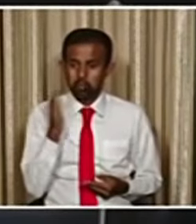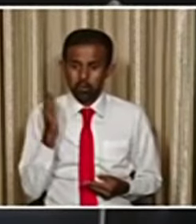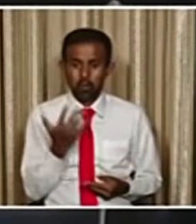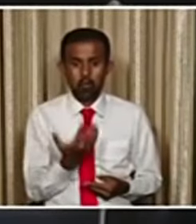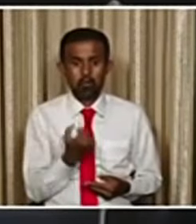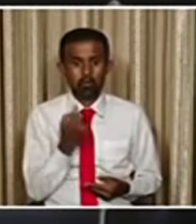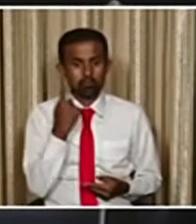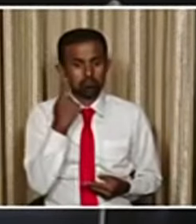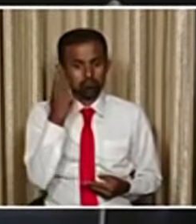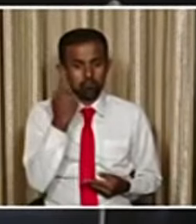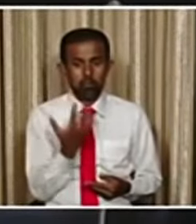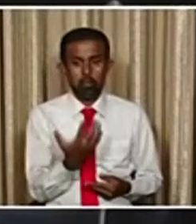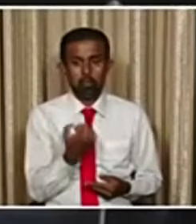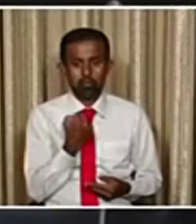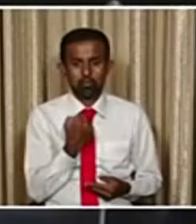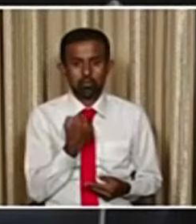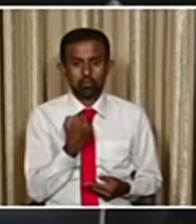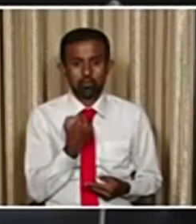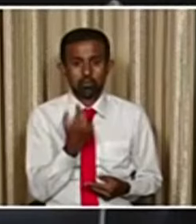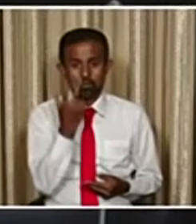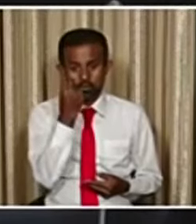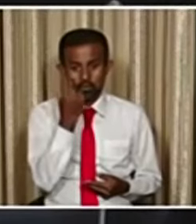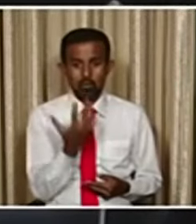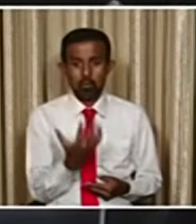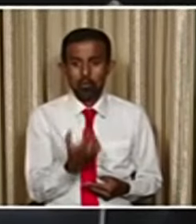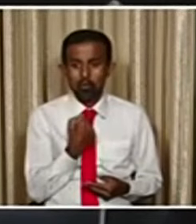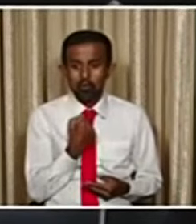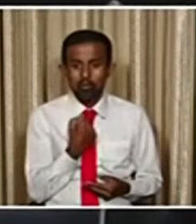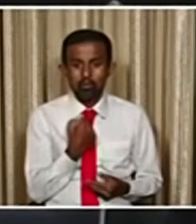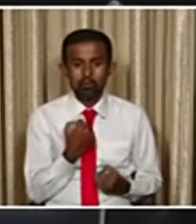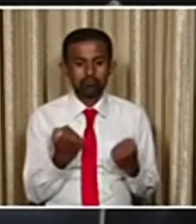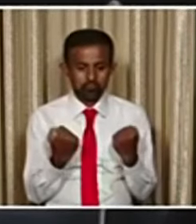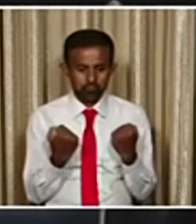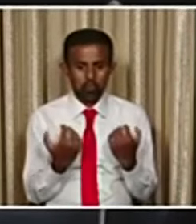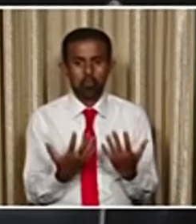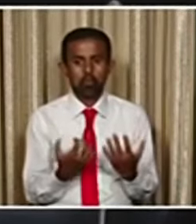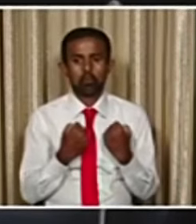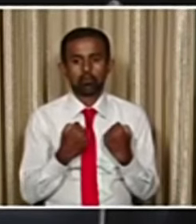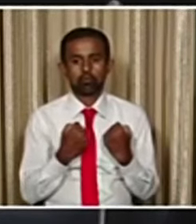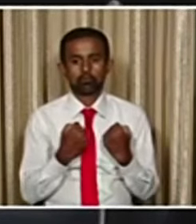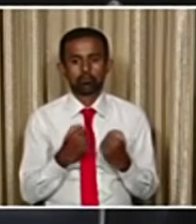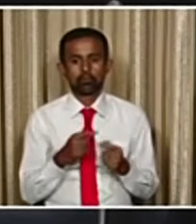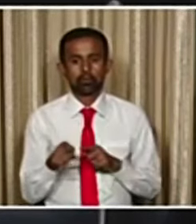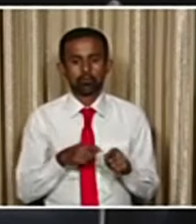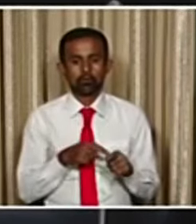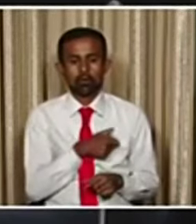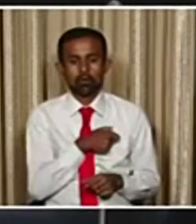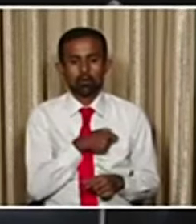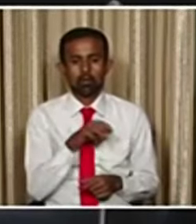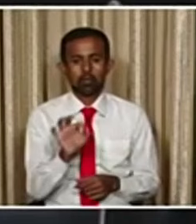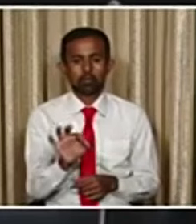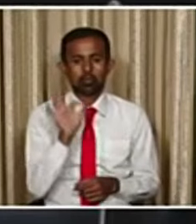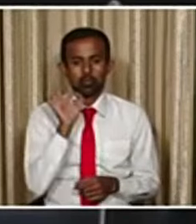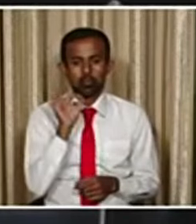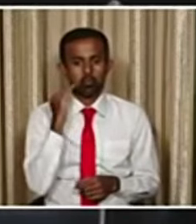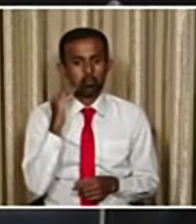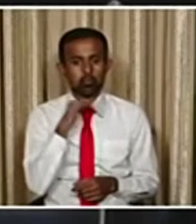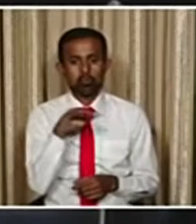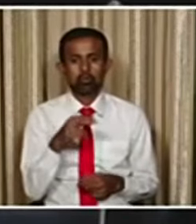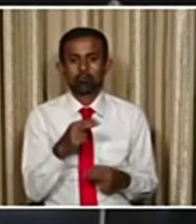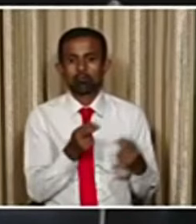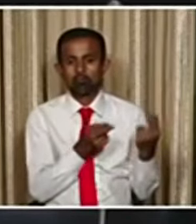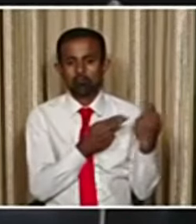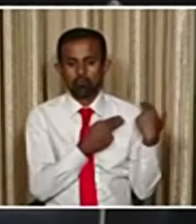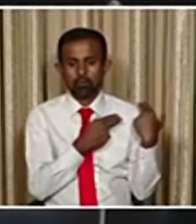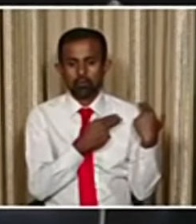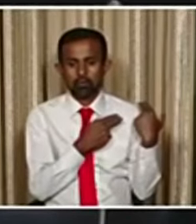ඕන, දැනුම තියෙන්න ඕන, දර්ශනය තියෙන්නට ඕන, ධෛර්යය තියෙන්නට ඕන. එවැනි නායකයෙක් තෝරා ගැනීම මේ රටේ ජනතාවගේ